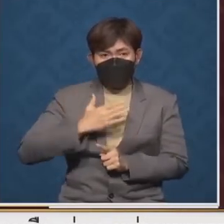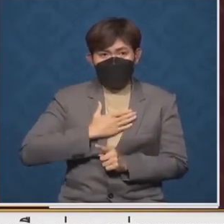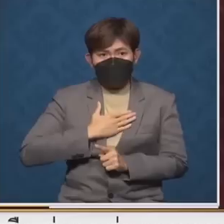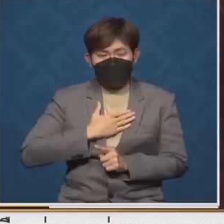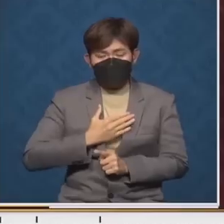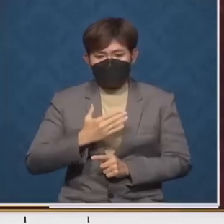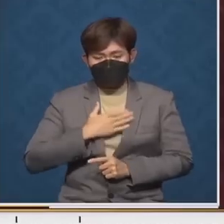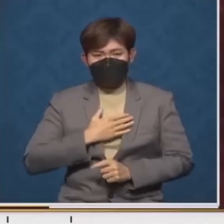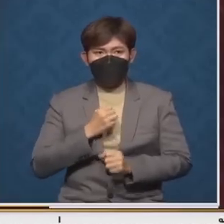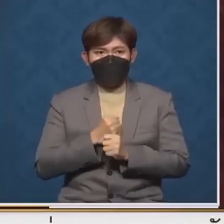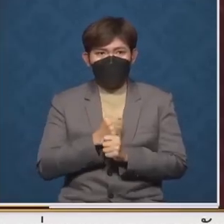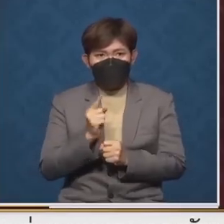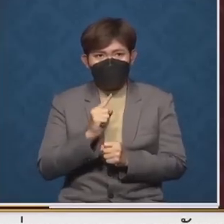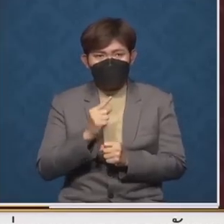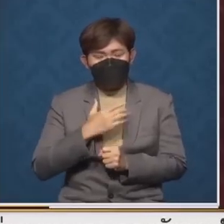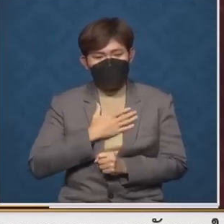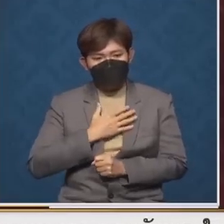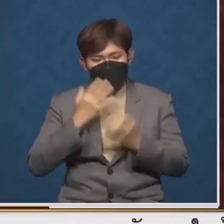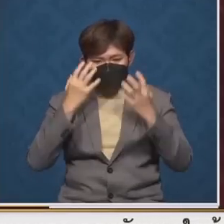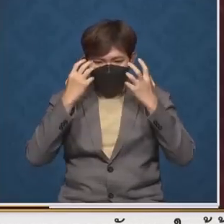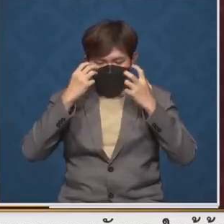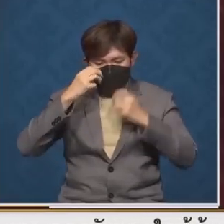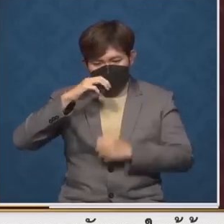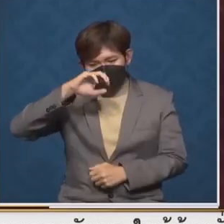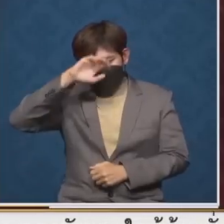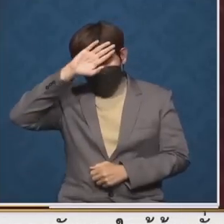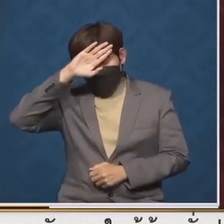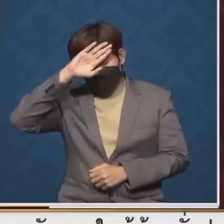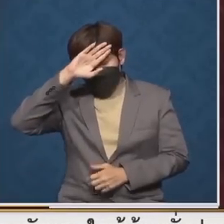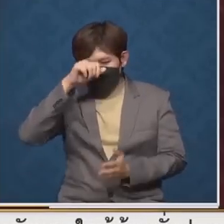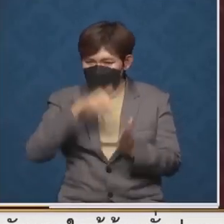ผมดูแล้ผมมอกล่าผีเลยผมถามวในใรยเศท